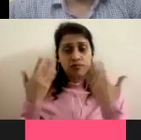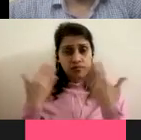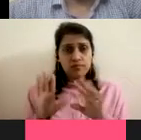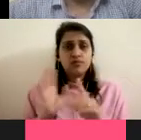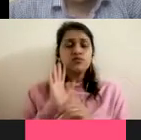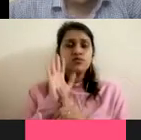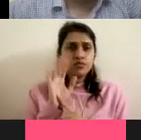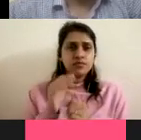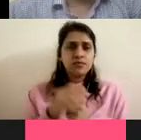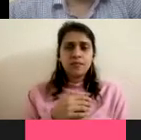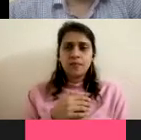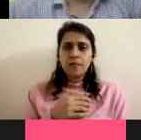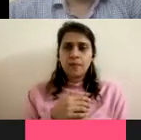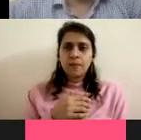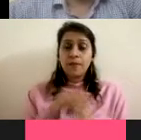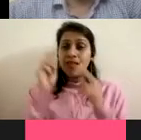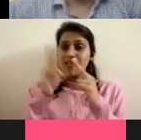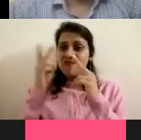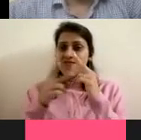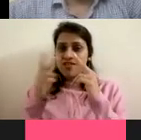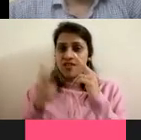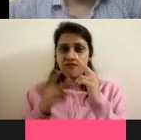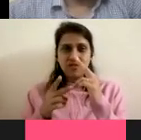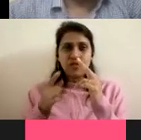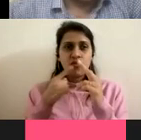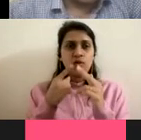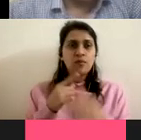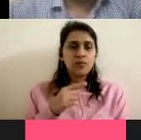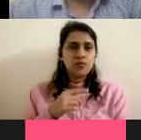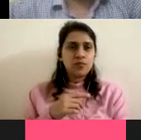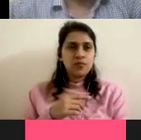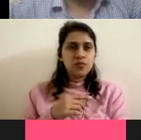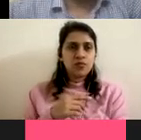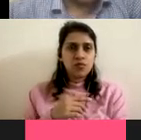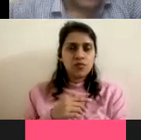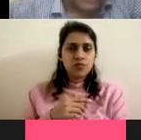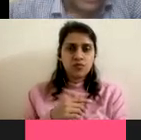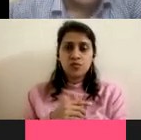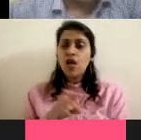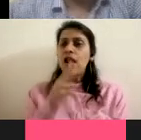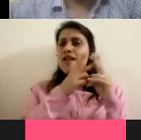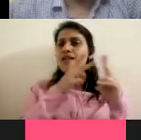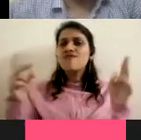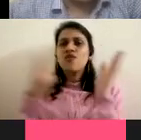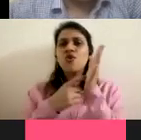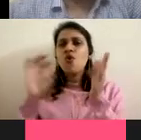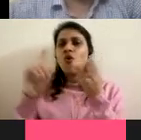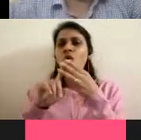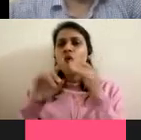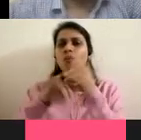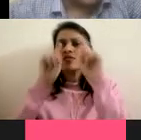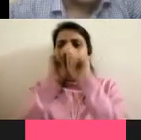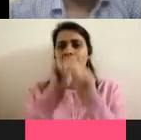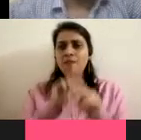what we talked. Sare roles open hona chahiye. Our organizations thoda. हायरिंग का